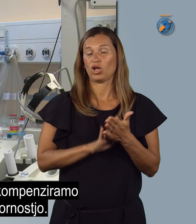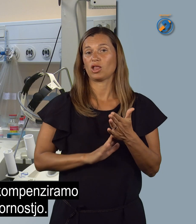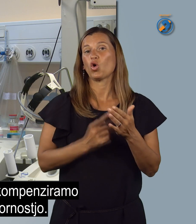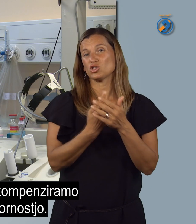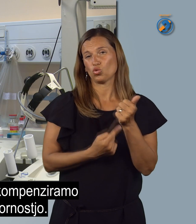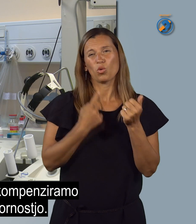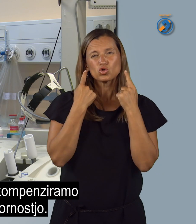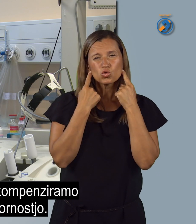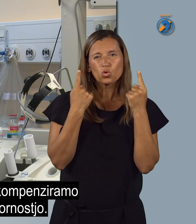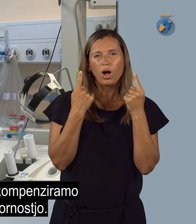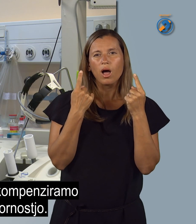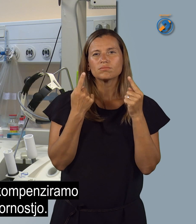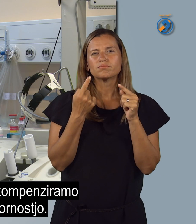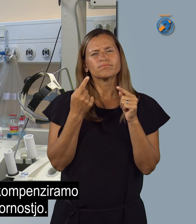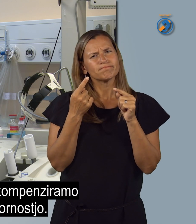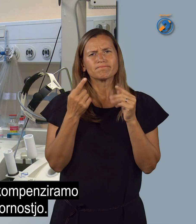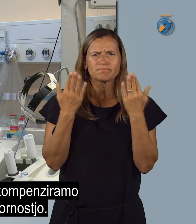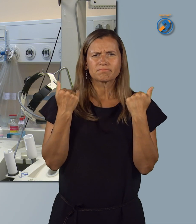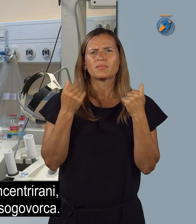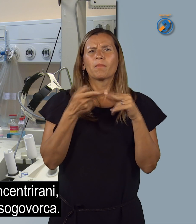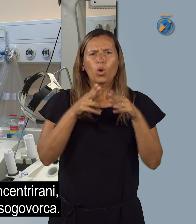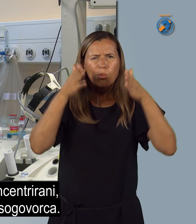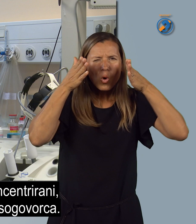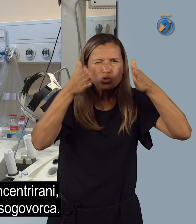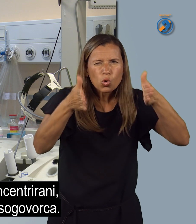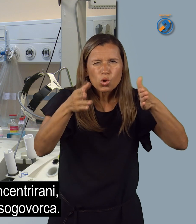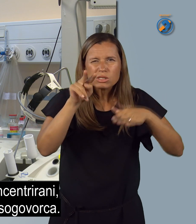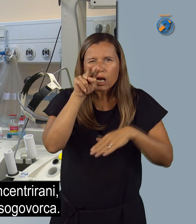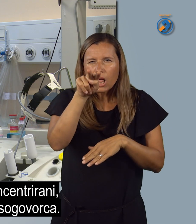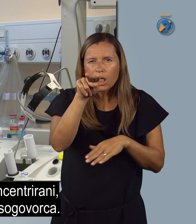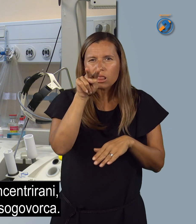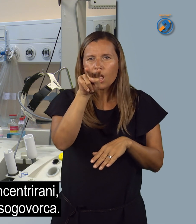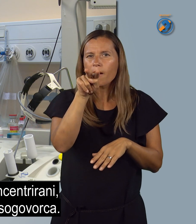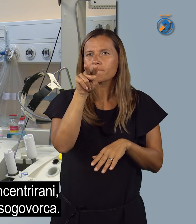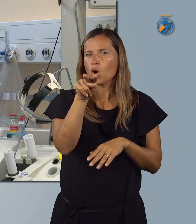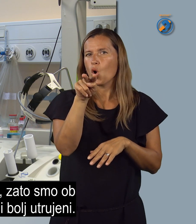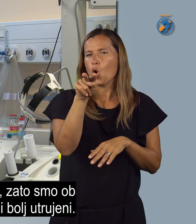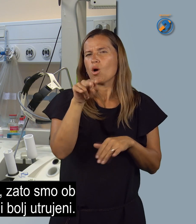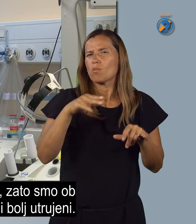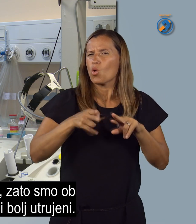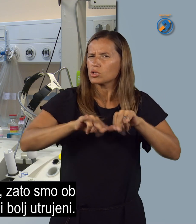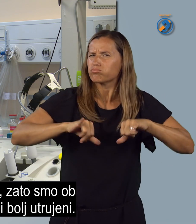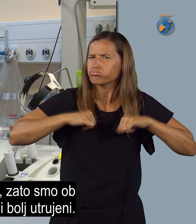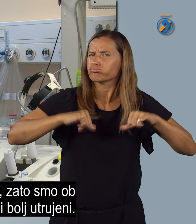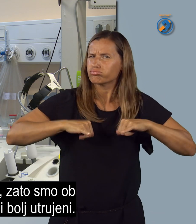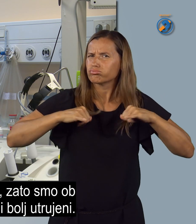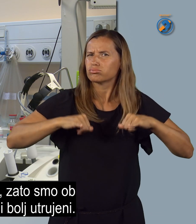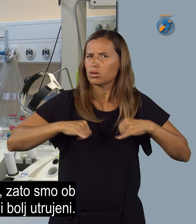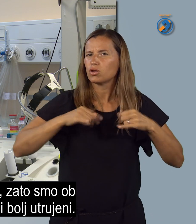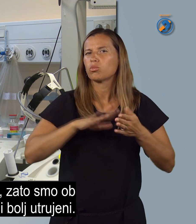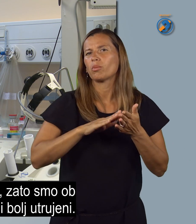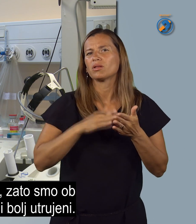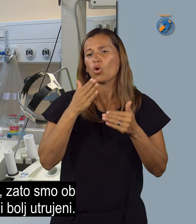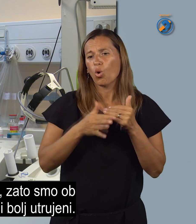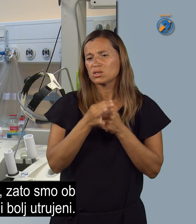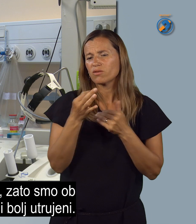Začetno izgubo kompenziramo z večjo pozornostjo. Bolj smo skoncentrirani, gledamo sogovorca, bolj se matramo, kar pomeni, da smo tudi